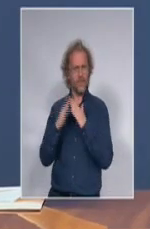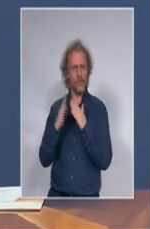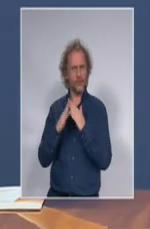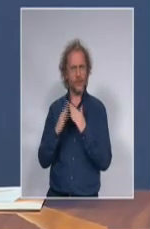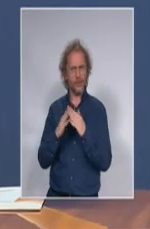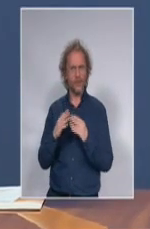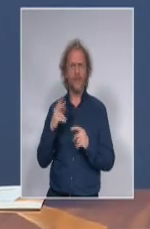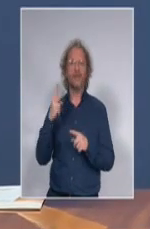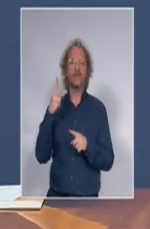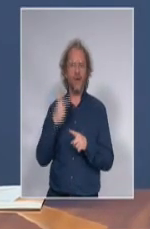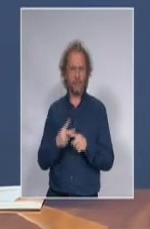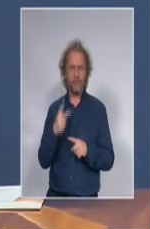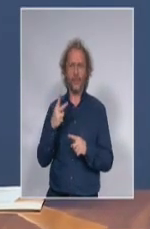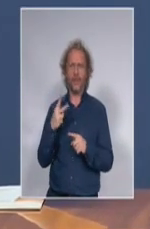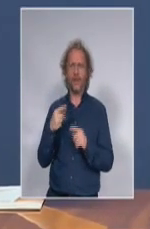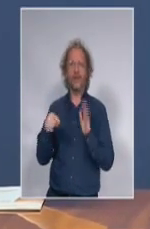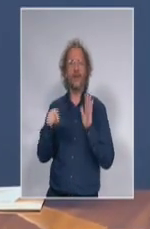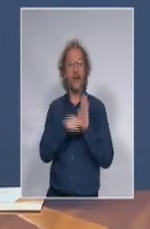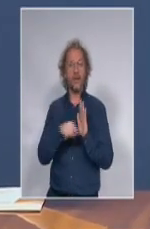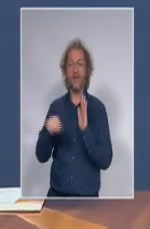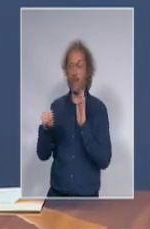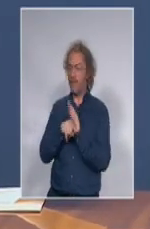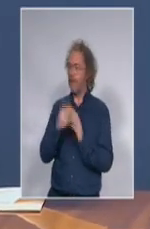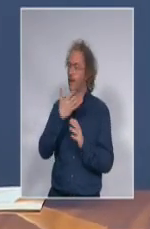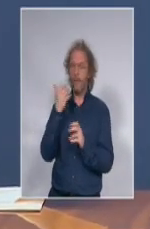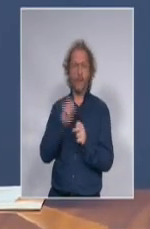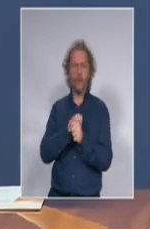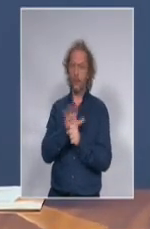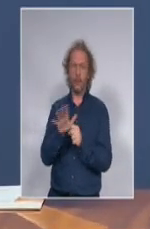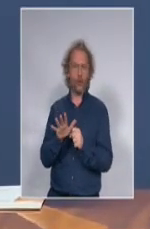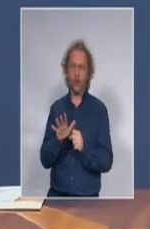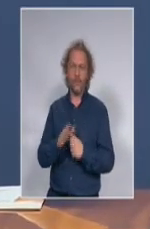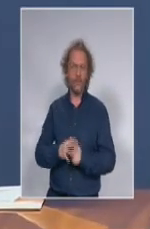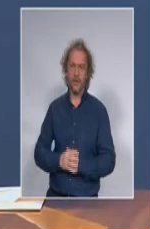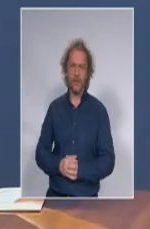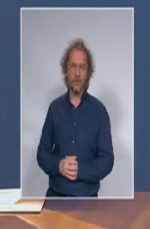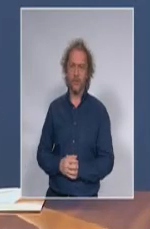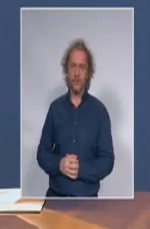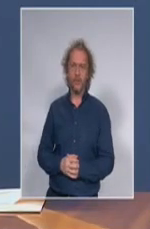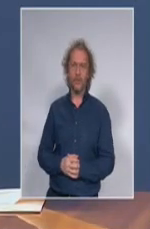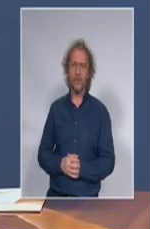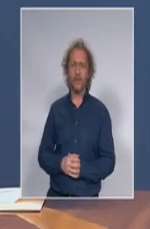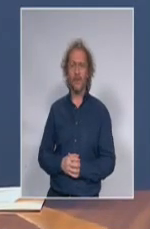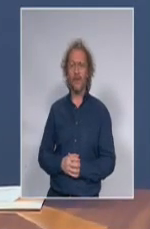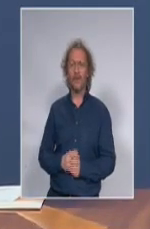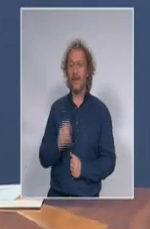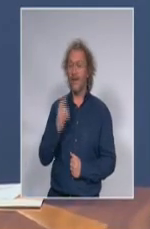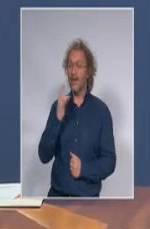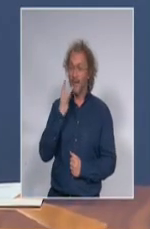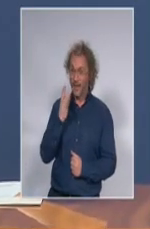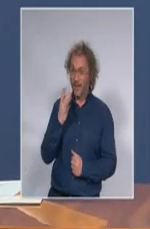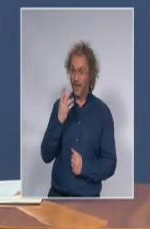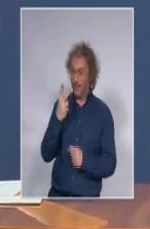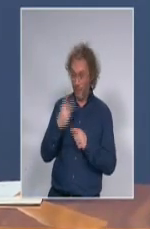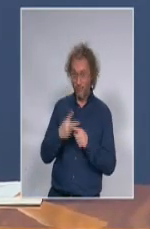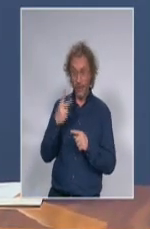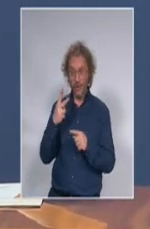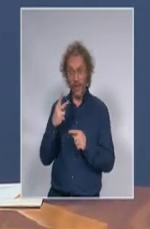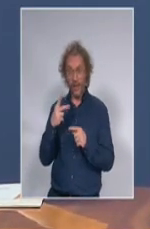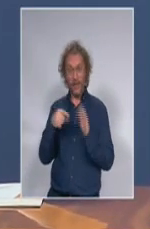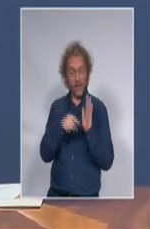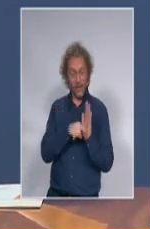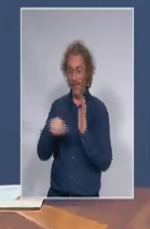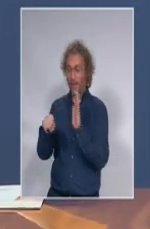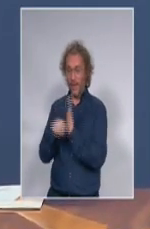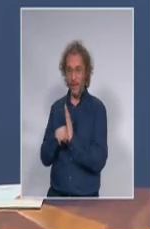pravila Svetske zdravstvene organizacije, dva puta dajemo testove posle lečenja, dakle, i ta dva puta moraju da budu negativni da bismo